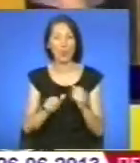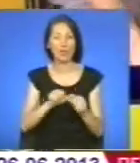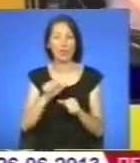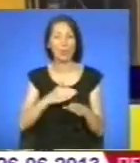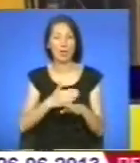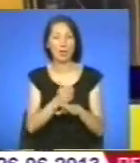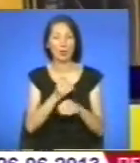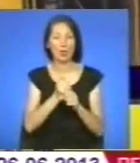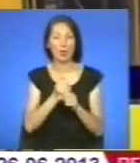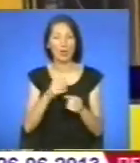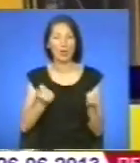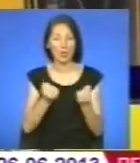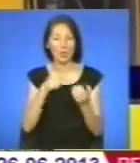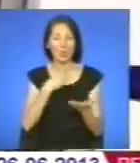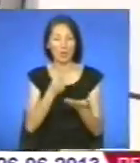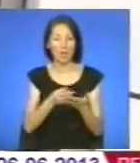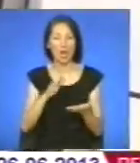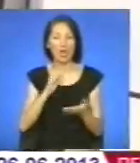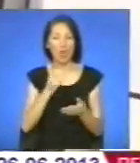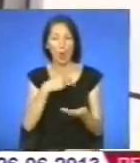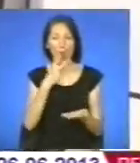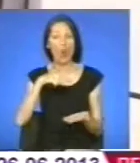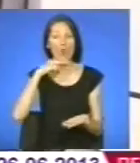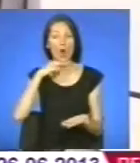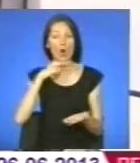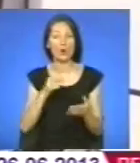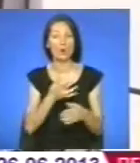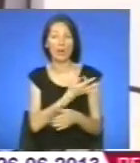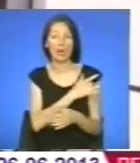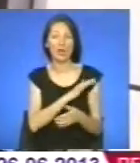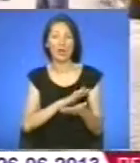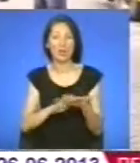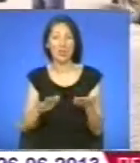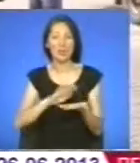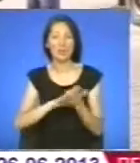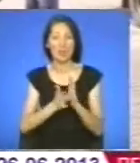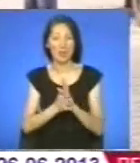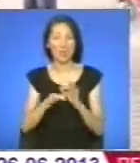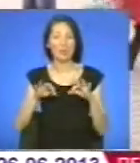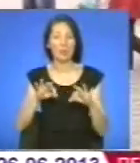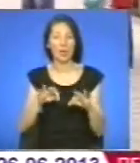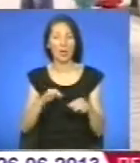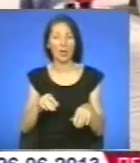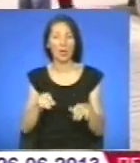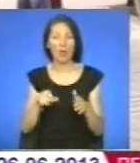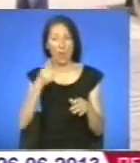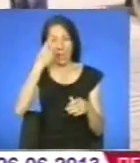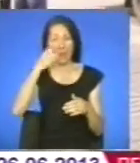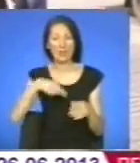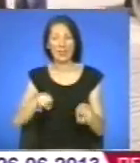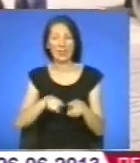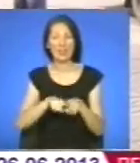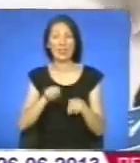водія, звертають увагу на санітарно-технічний стан транспортного засобу. Представники комісії впевнені, такі рейди поліпшують якість